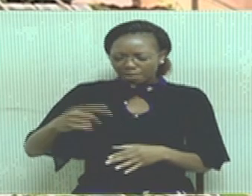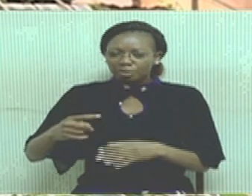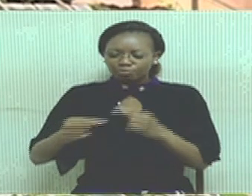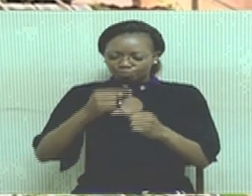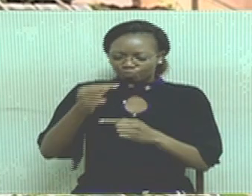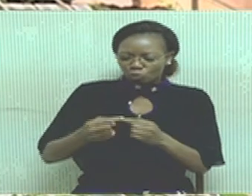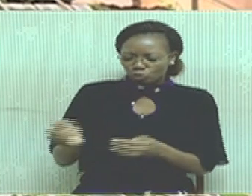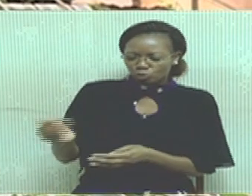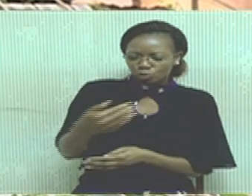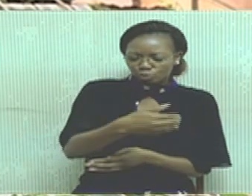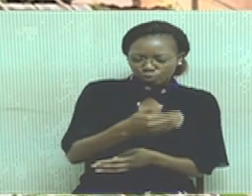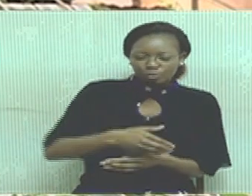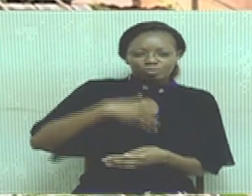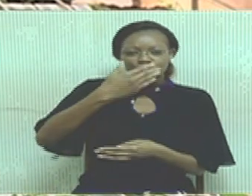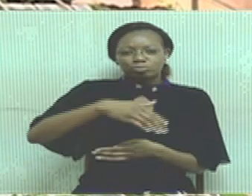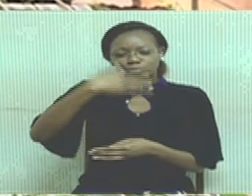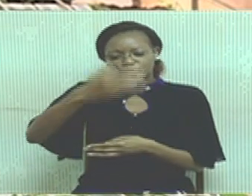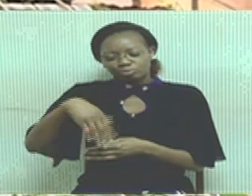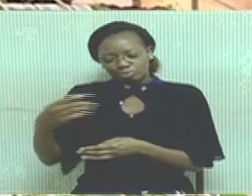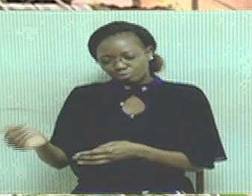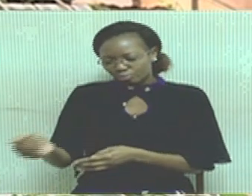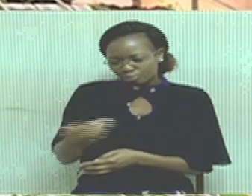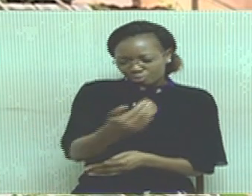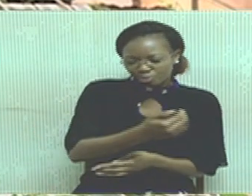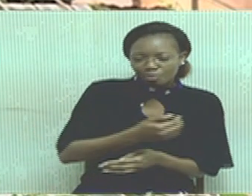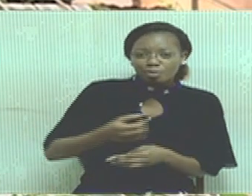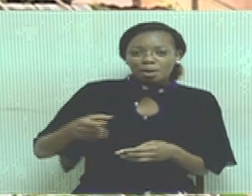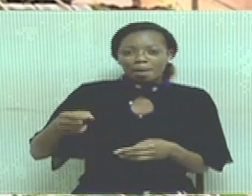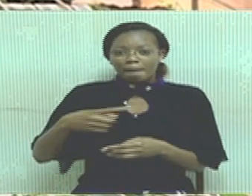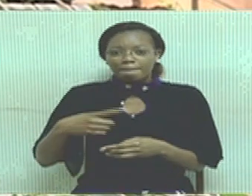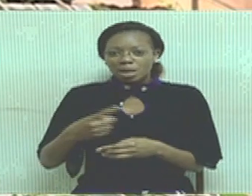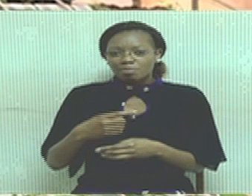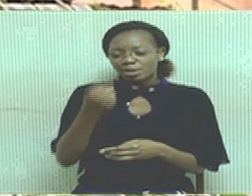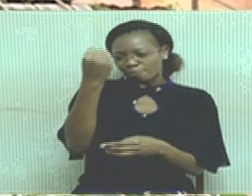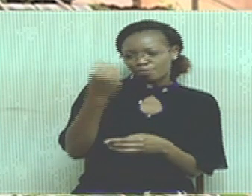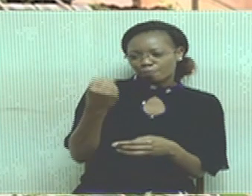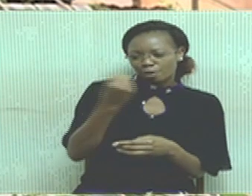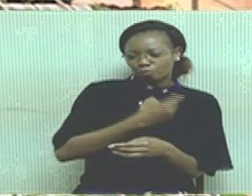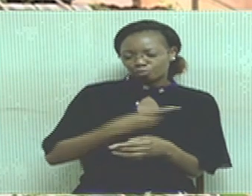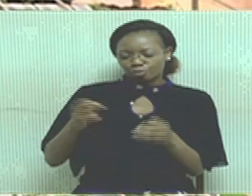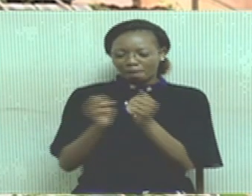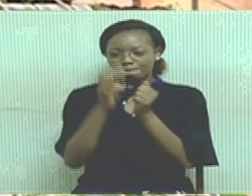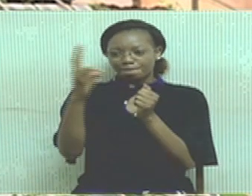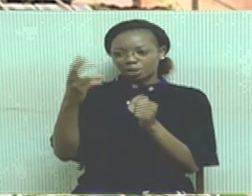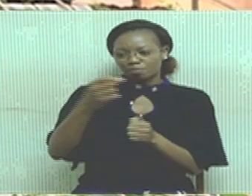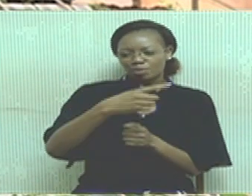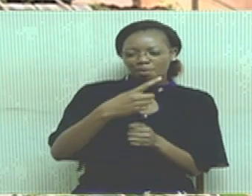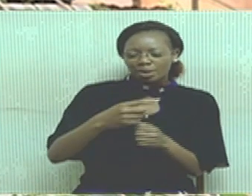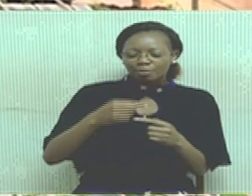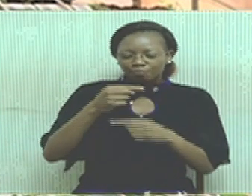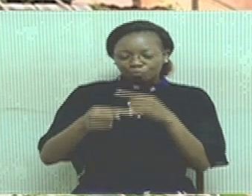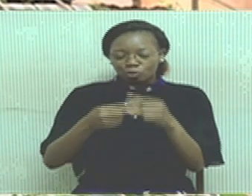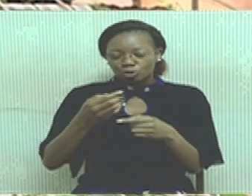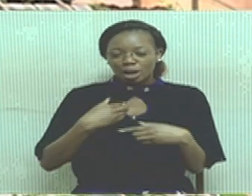msimu mrefu wakati wote kuanzia June mpaka December. Kuna varieties pia